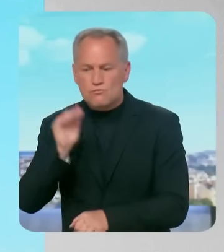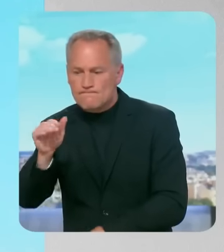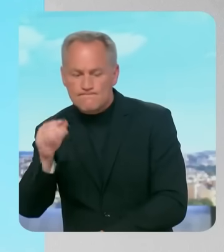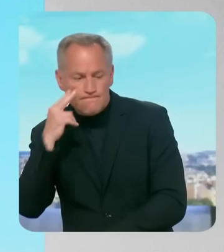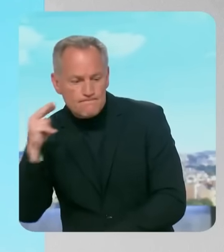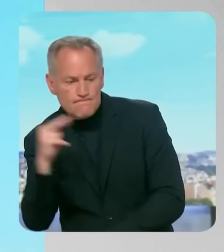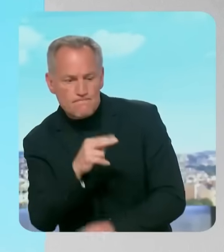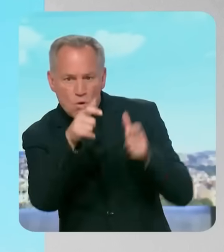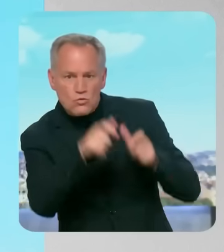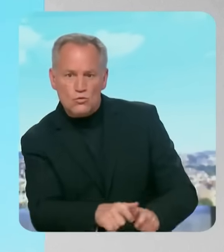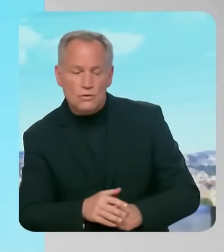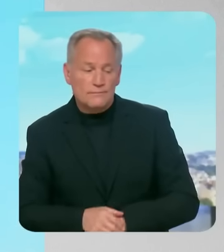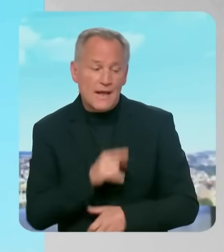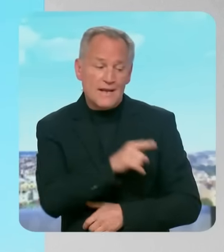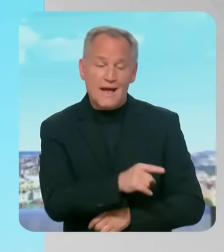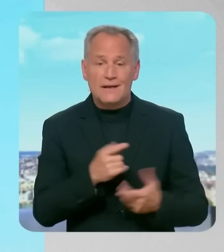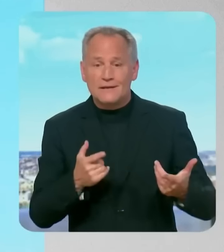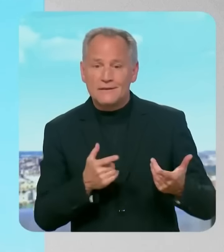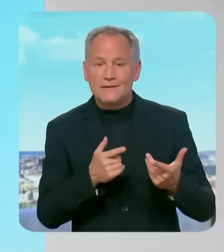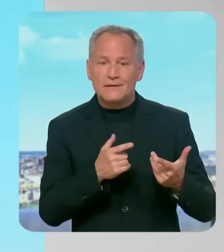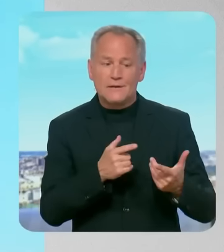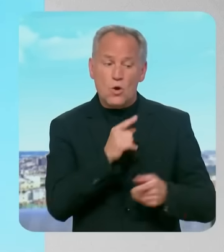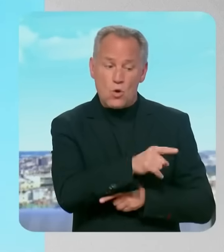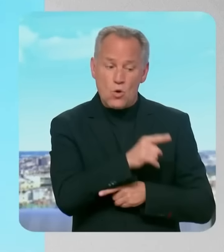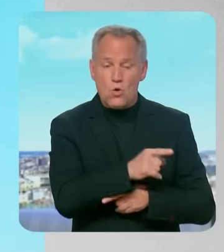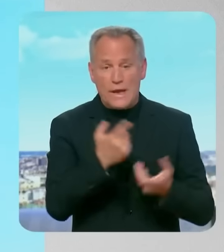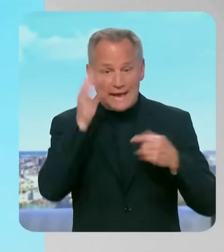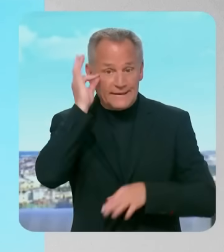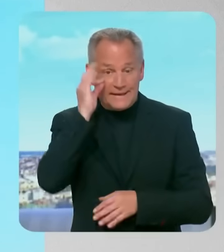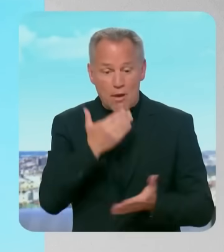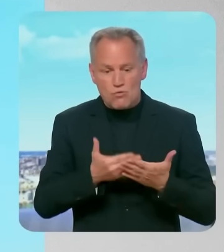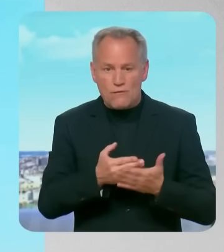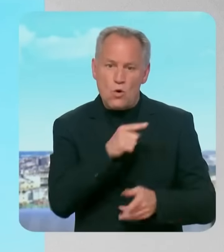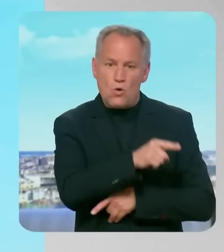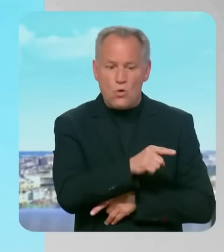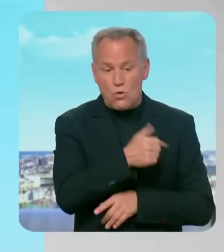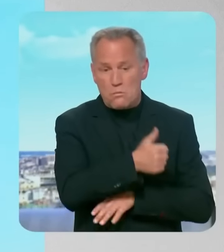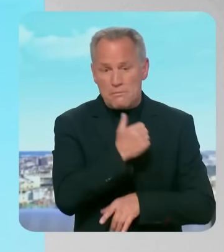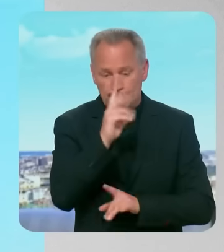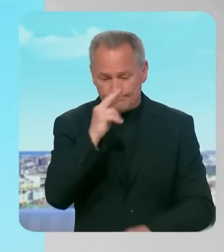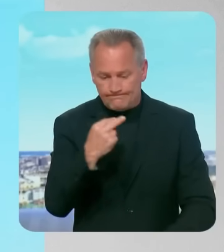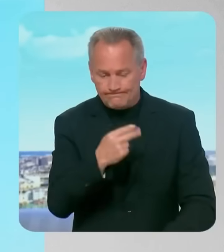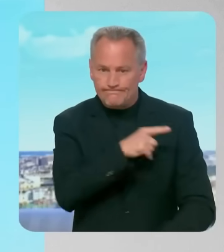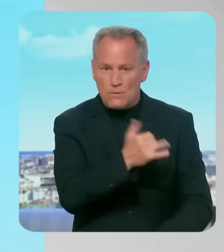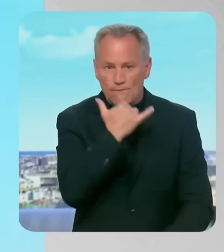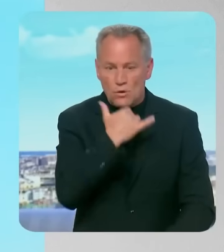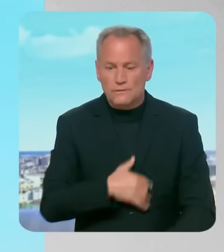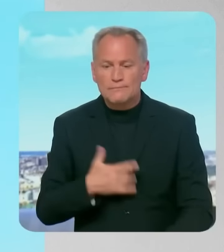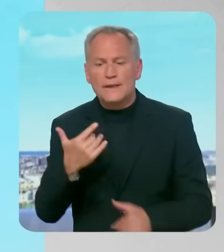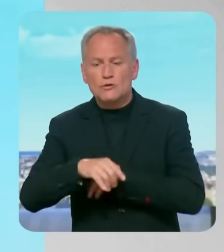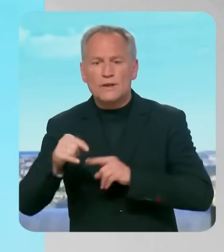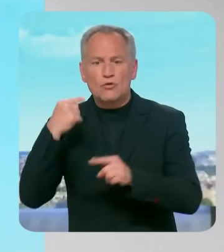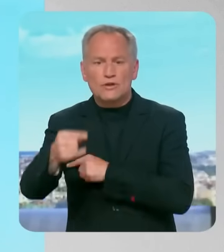l'Élysée, qui démontre qu'ils ont commis une faute. Mais nous allons plus loin. Le président de la République doit faire un discours la semaine